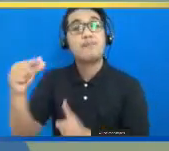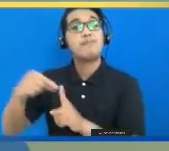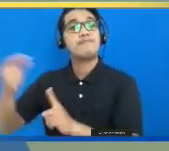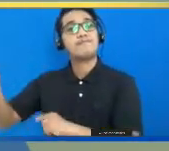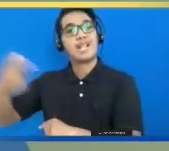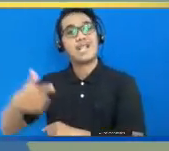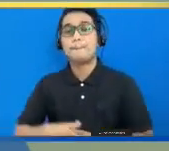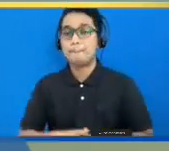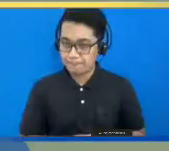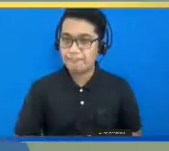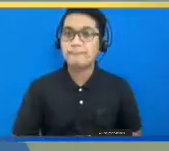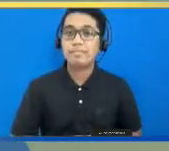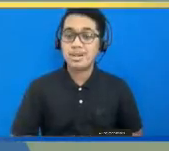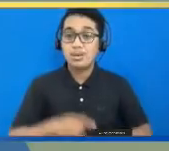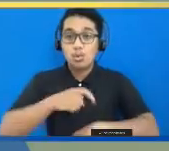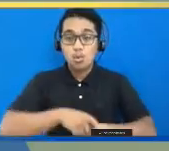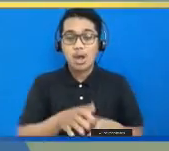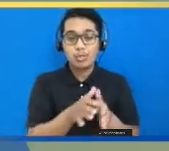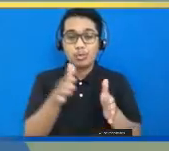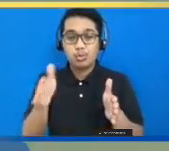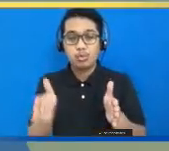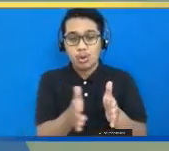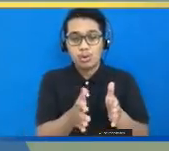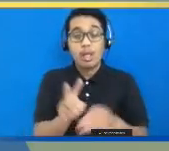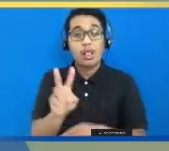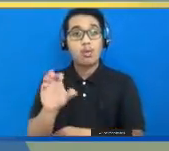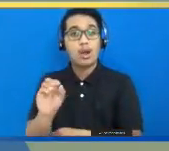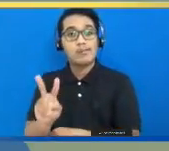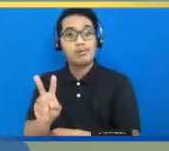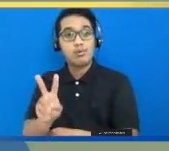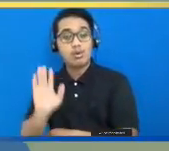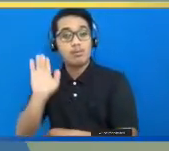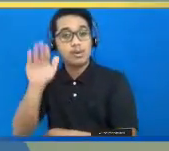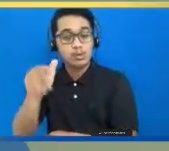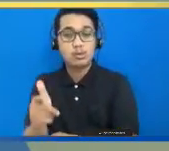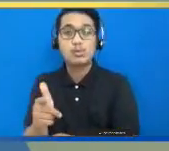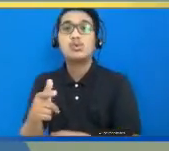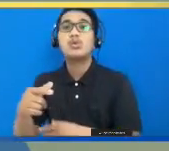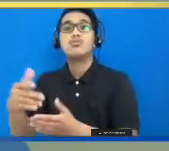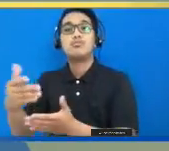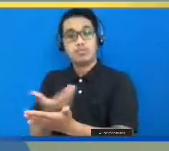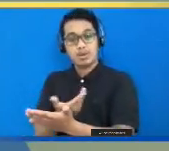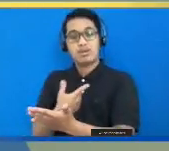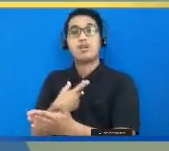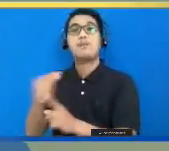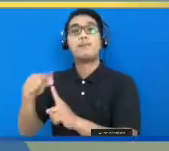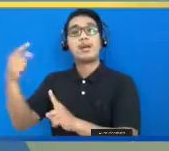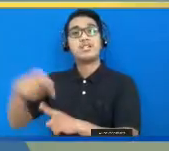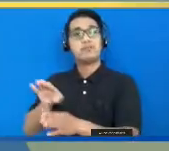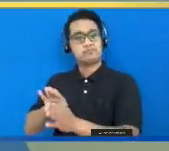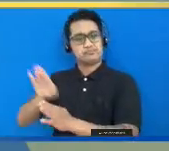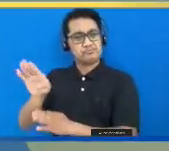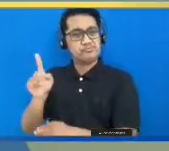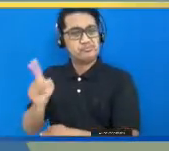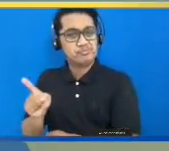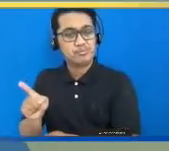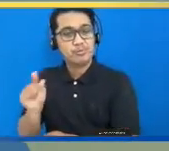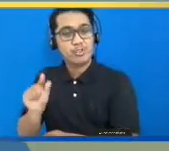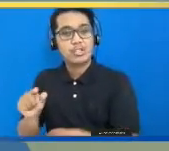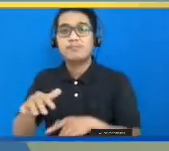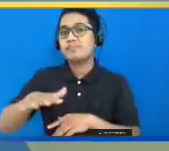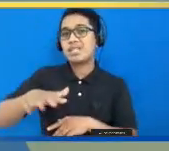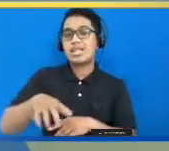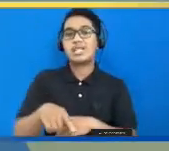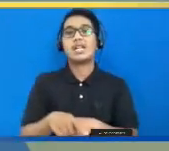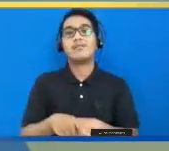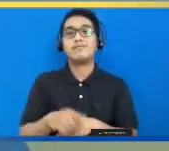dalam jangka pendek di Tahun 2022 penerimaan perpajakan diperkirakan akan tumbuh cukup tinggi dengan rasido